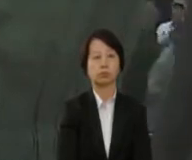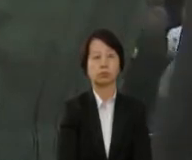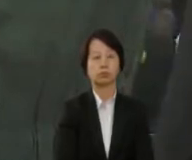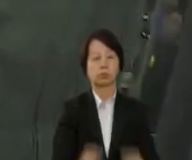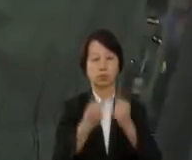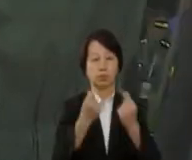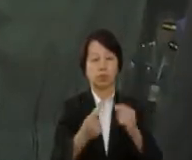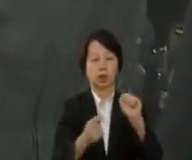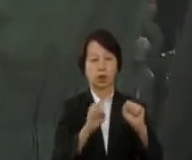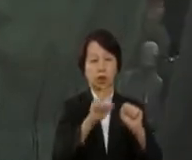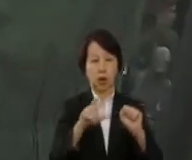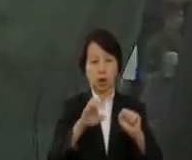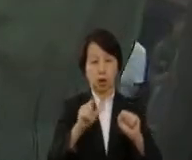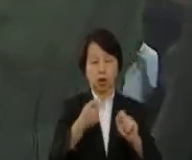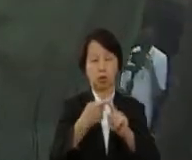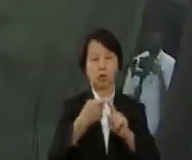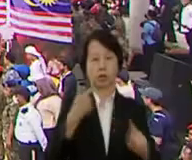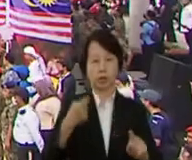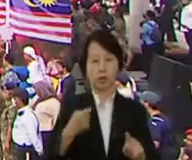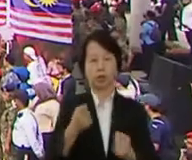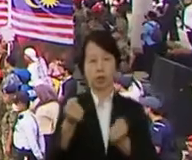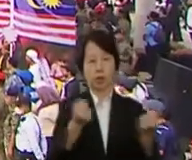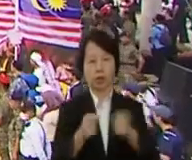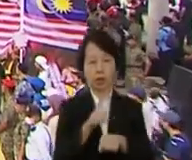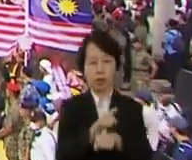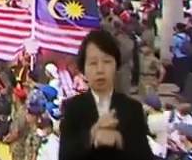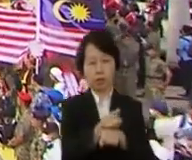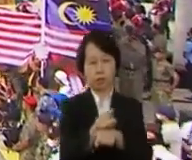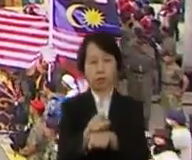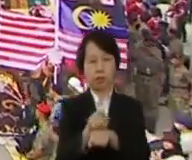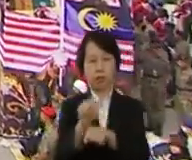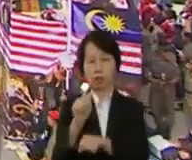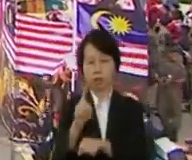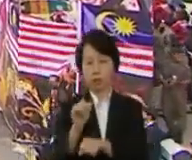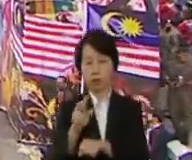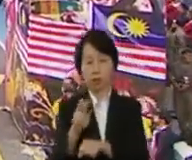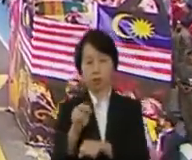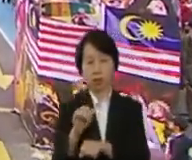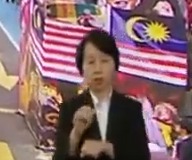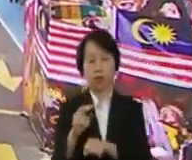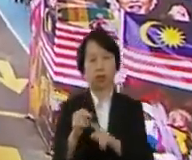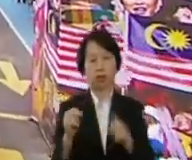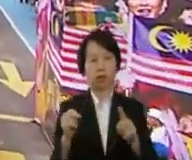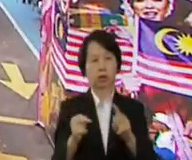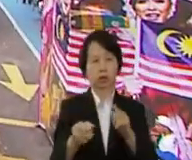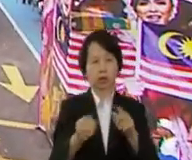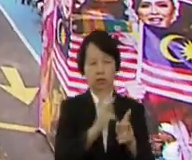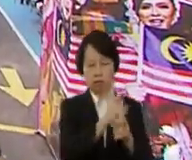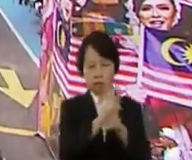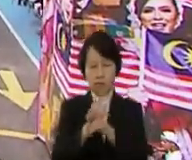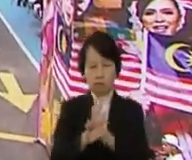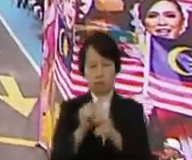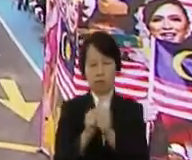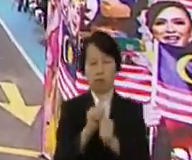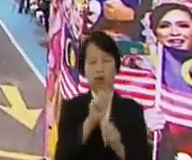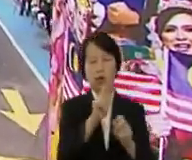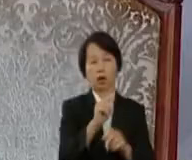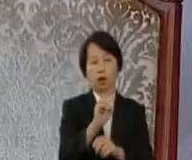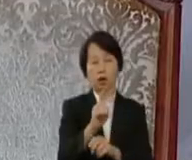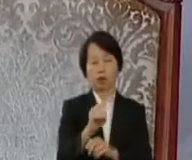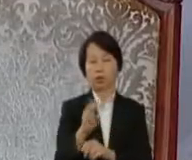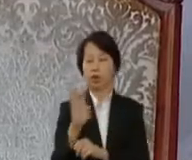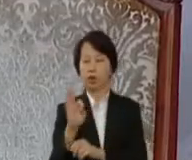Kumpulan Eslon yang terdiri daripada kereta perisai tempur Adnan, Armored Vehicle Recovery, dan Anan Amerika